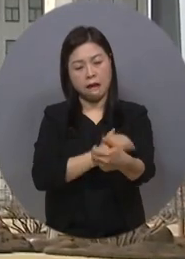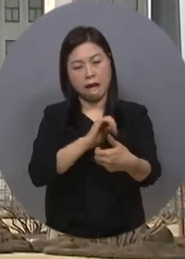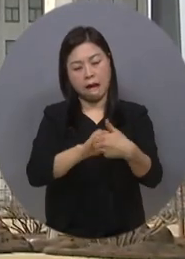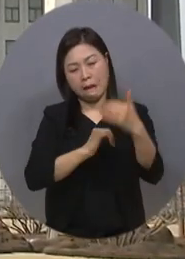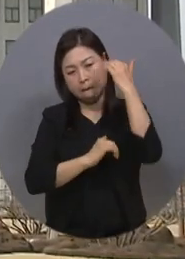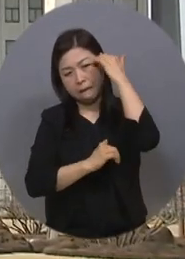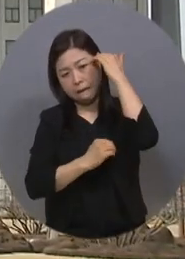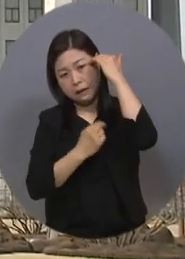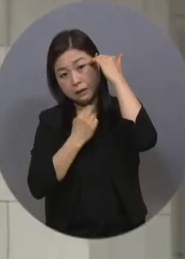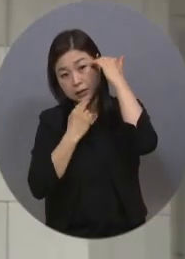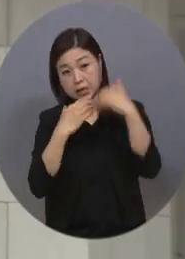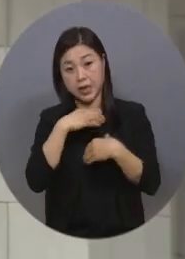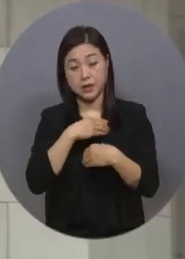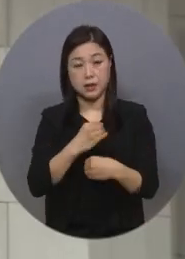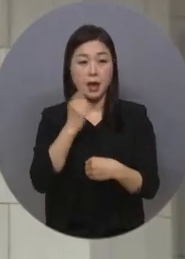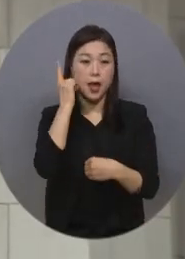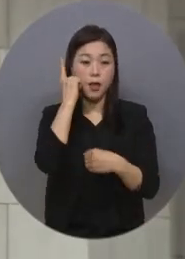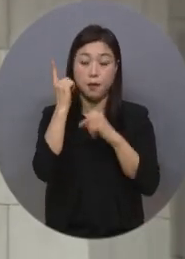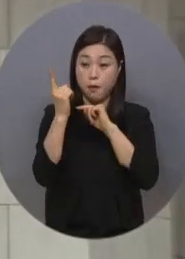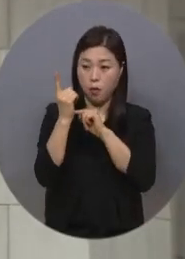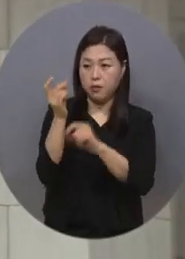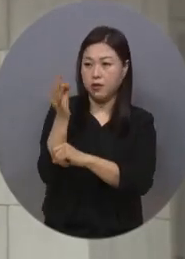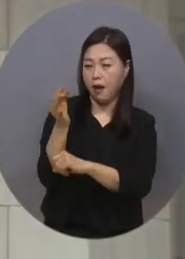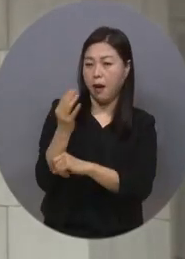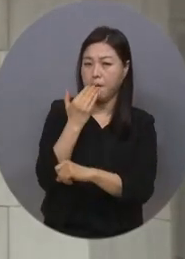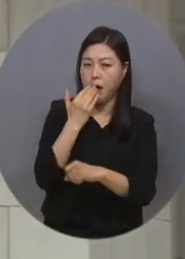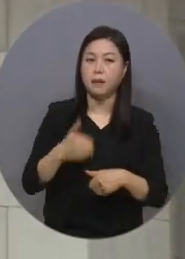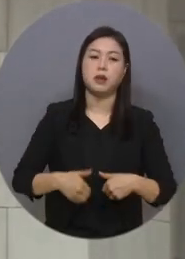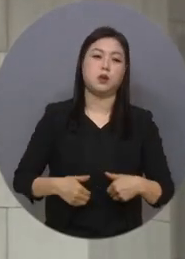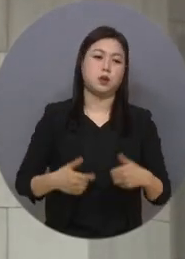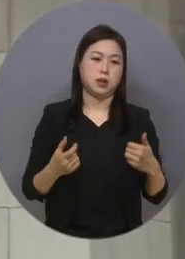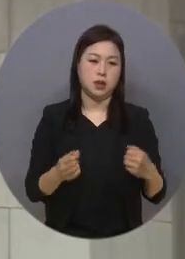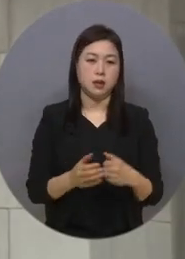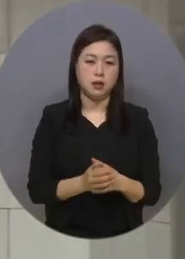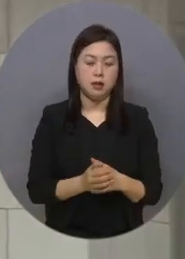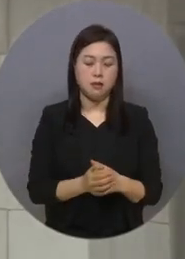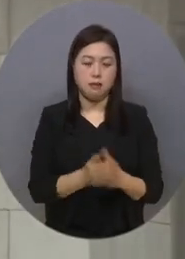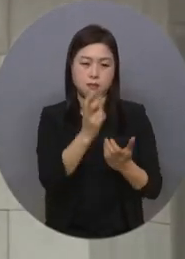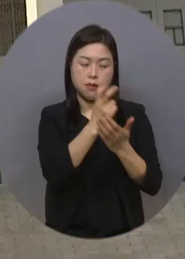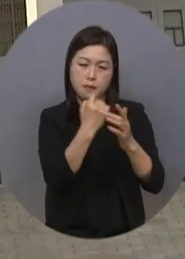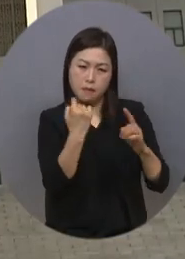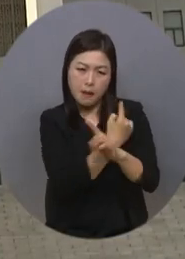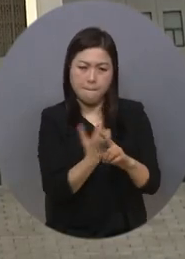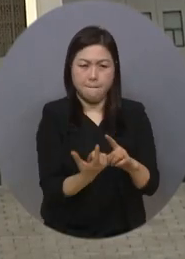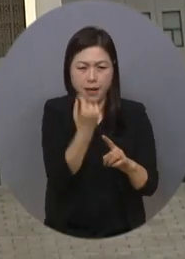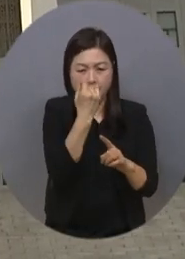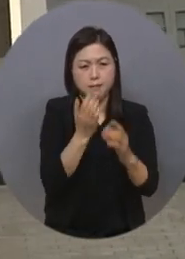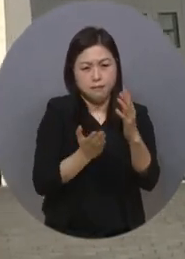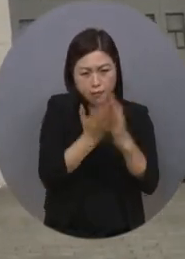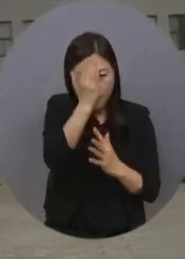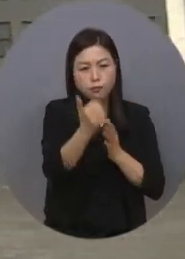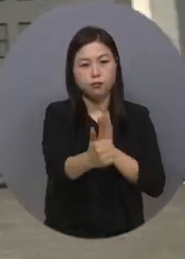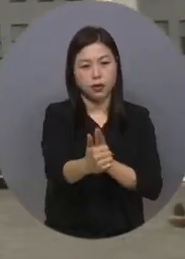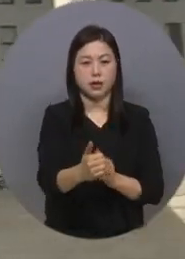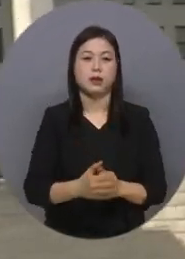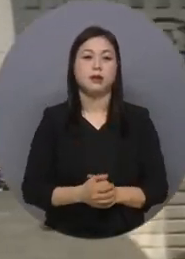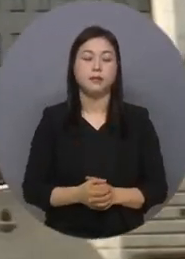안전하게 스마트폰을 구매할 수 있어야 한다며 조속한 개정안 통과를 강조했습니다